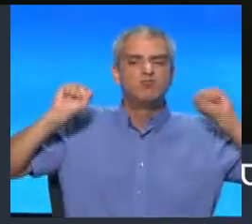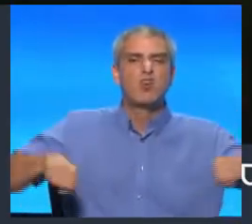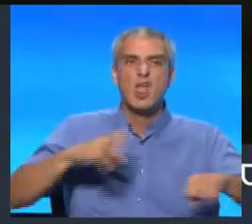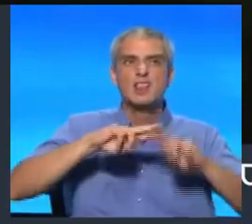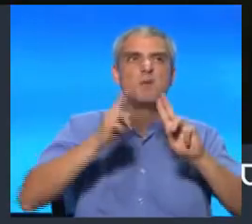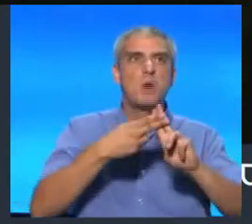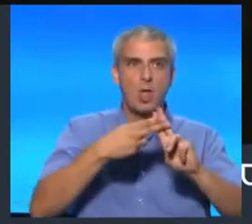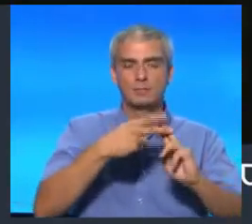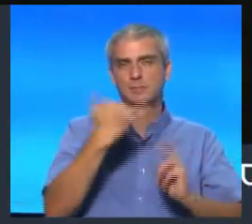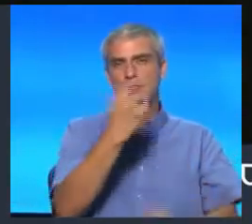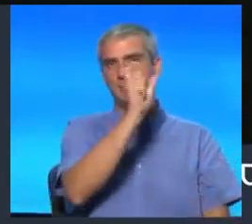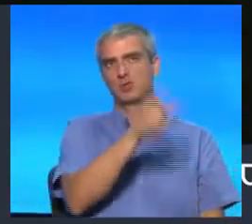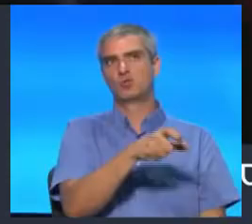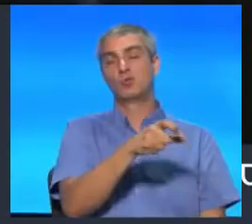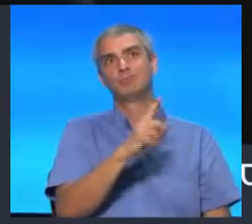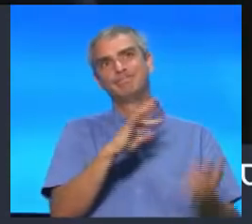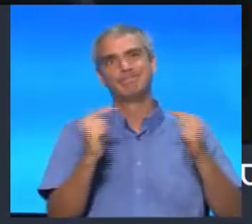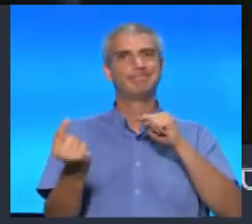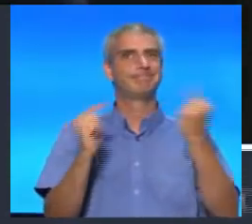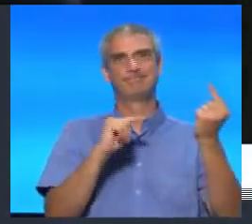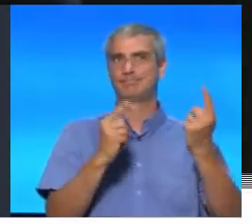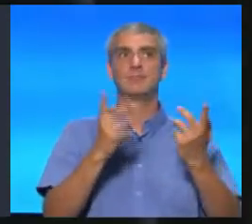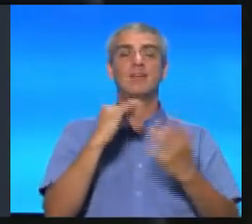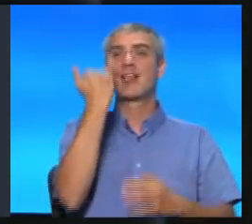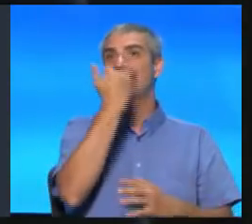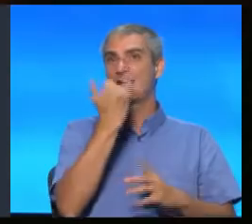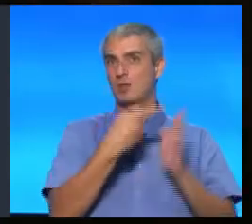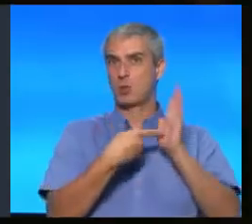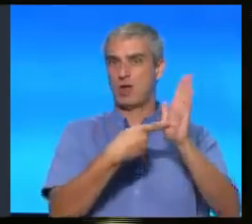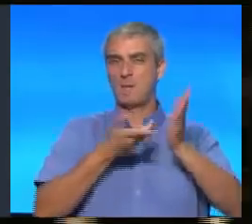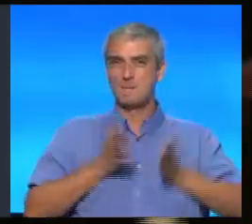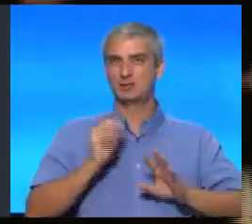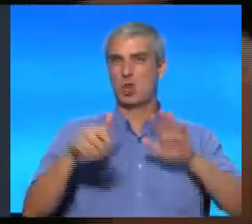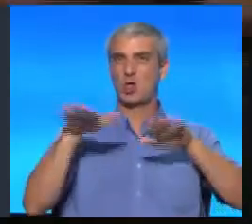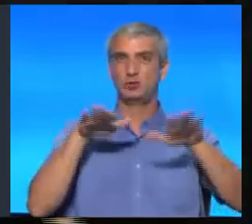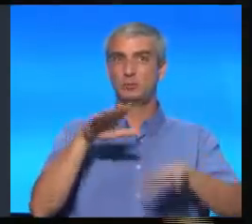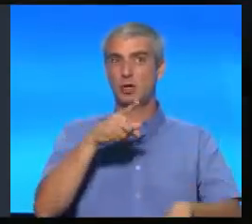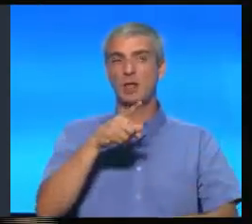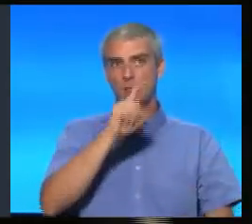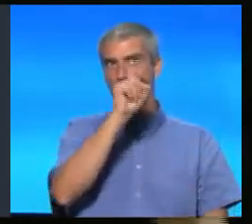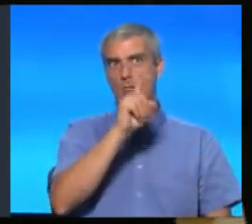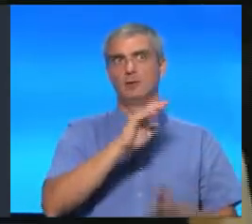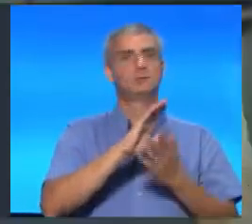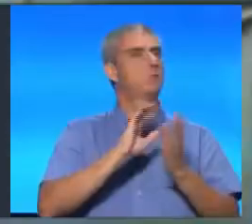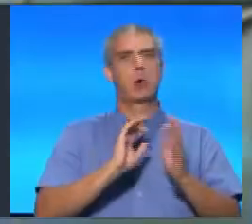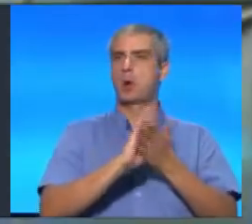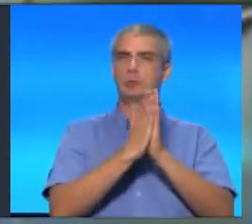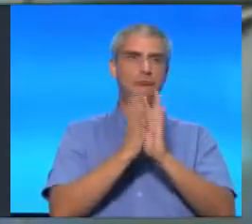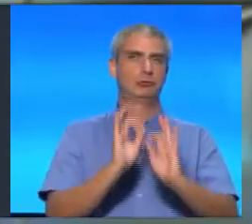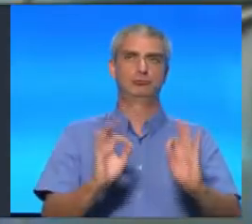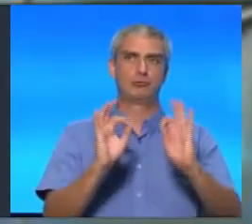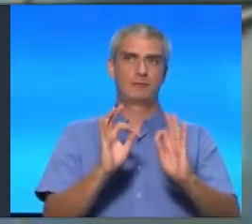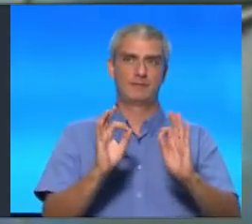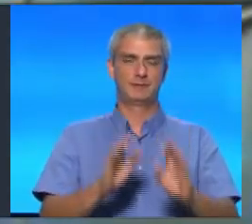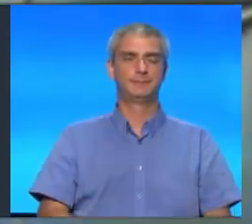סורוס תמשיך להיות דמות שנויה במחלוקת, והקריקטורה שפרסם יאיר נתניהו ככל הנראה לא תשנה דבר.